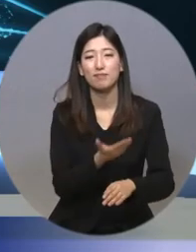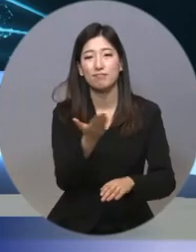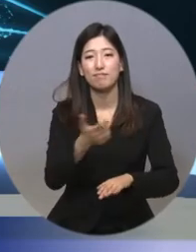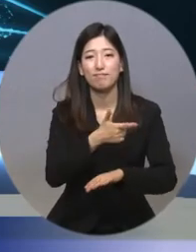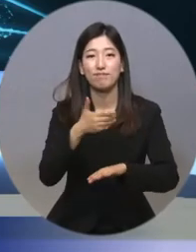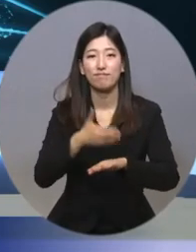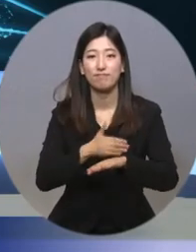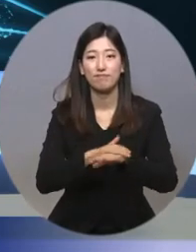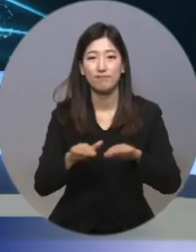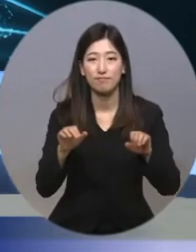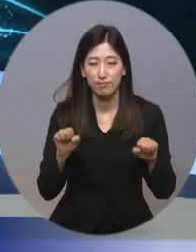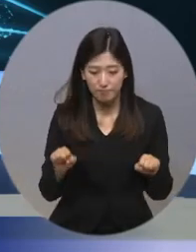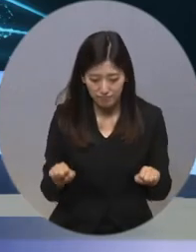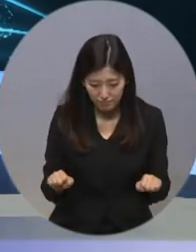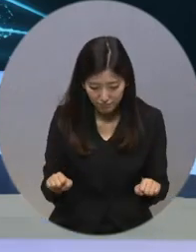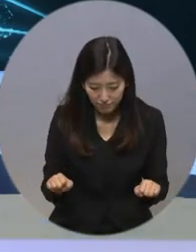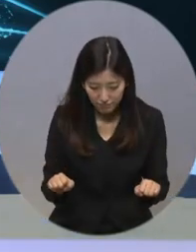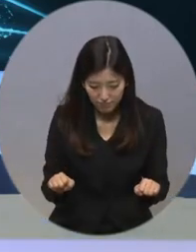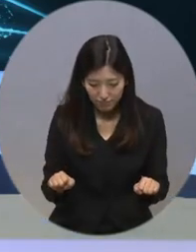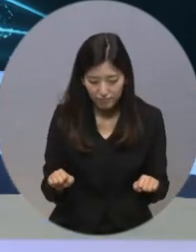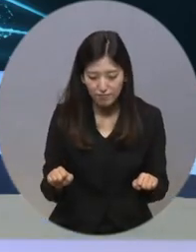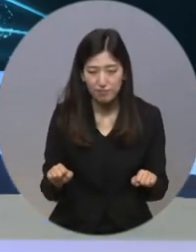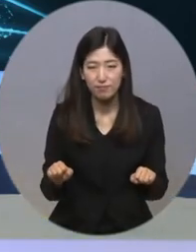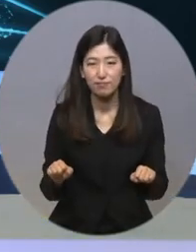여러분 고맙습니다.